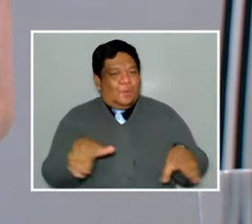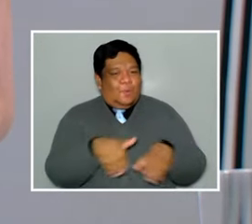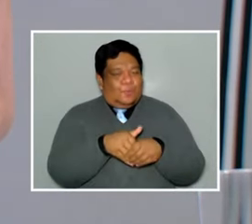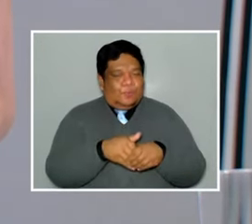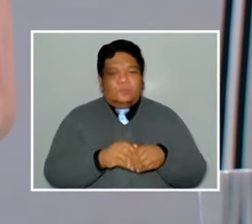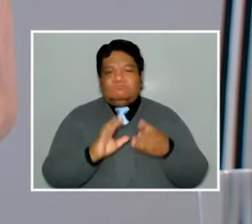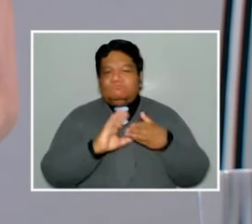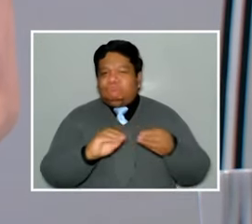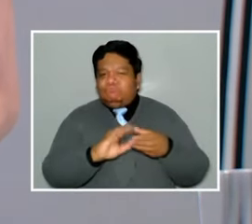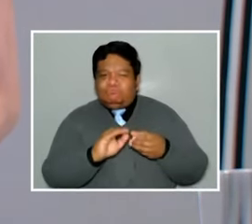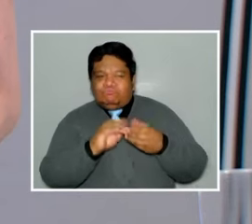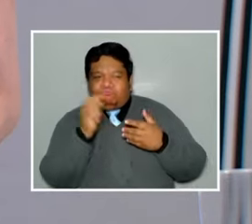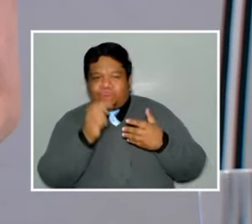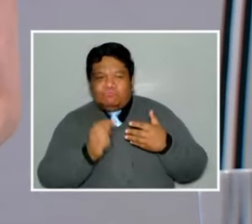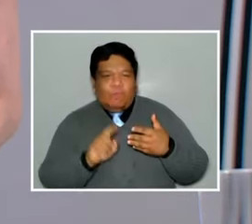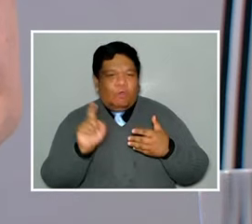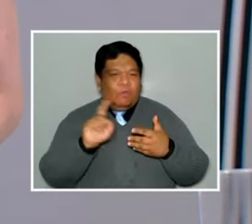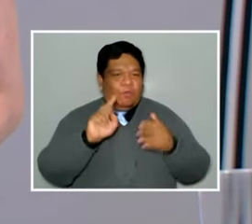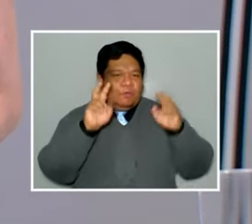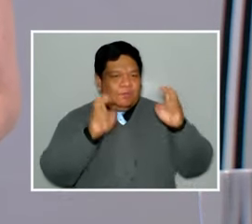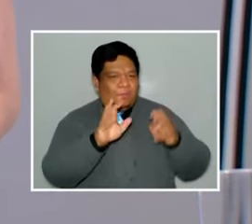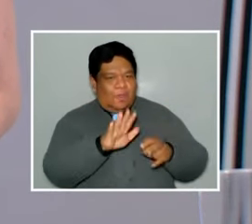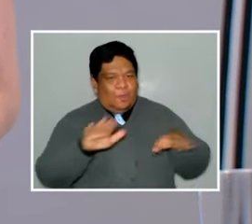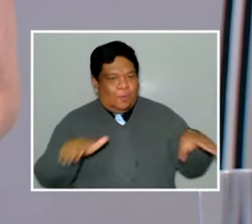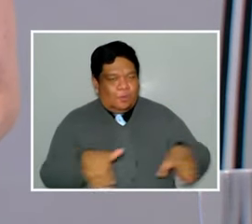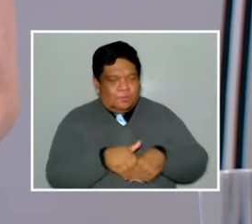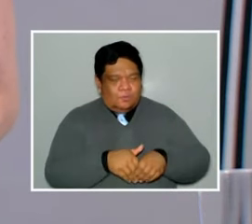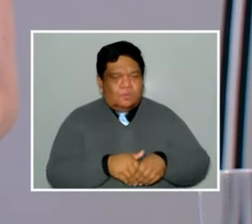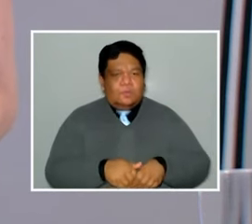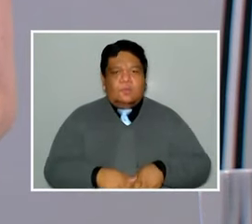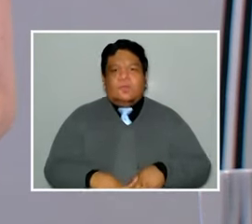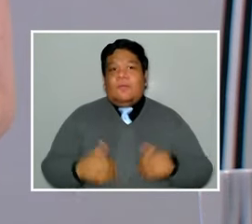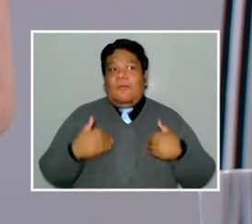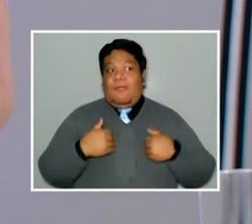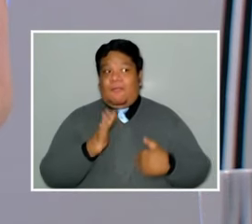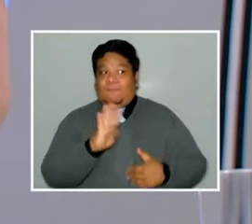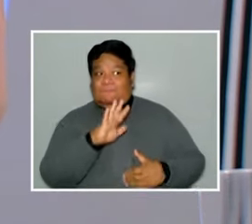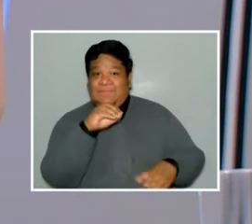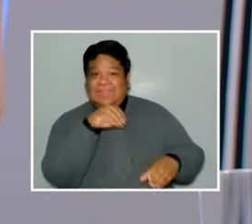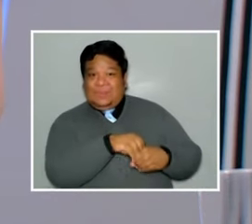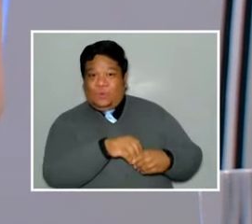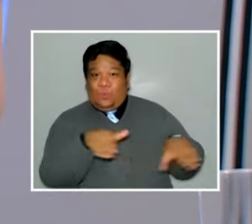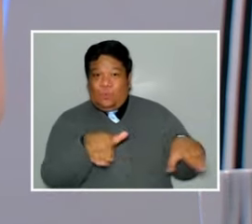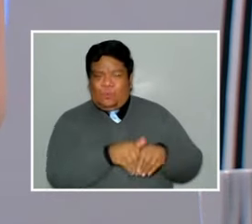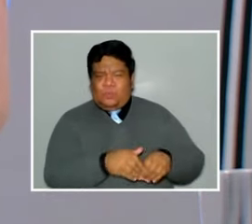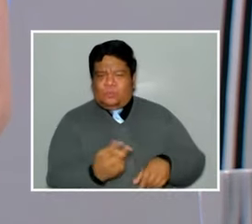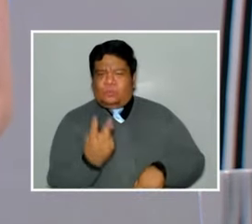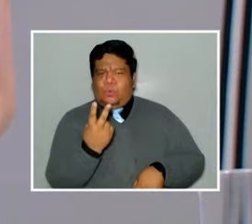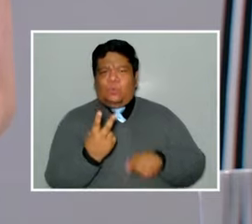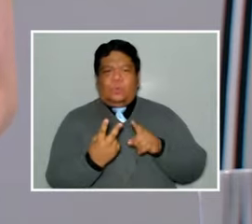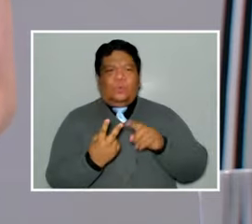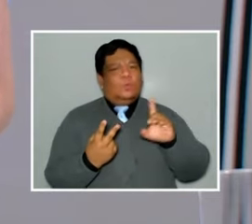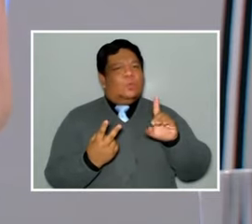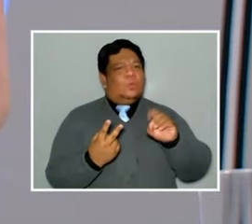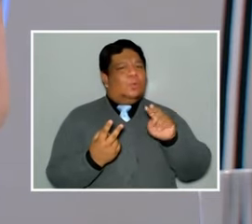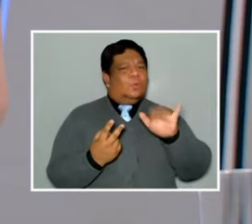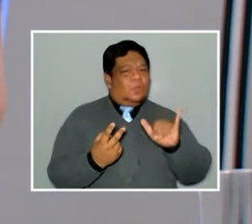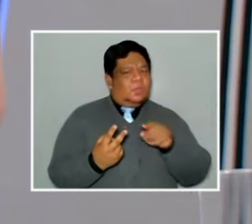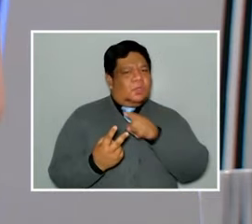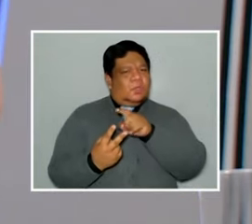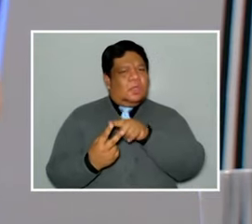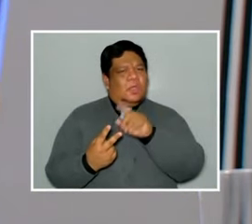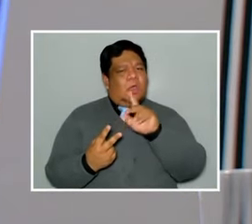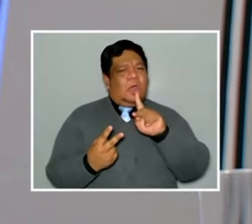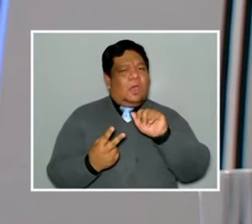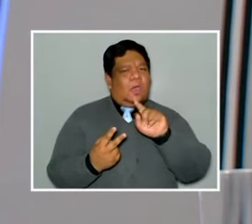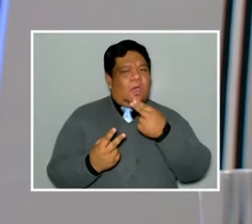Robbie tungkol sa kumakalat na video ni Donnie Pangilinan at Catherine Bernardo sa after party ng kanyang kasal. Nagpapatrol,